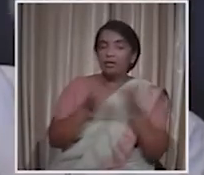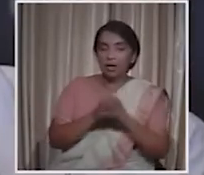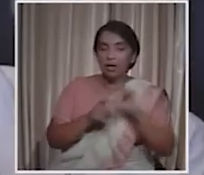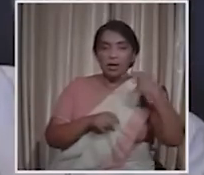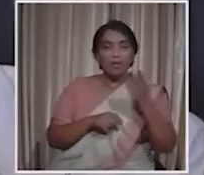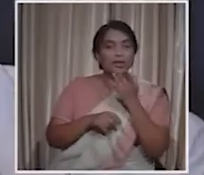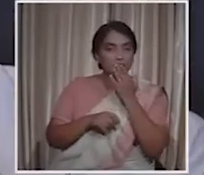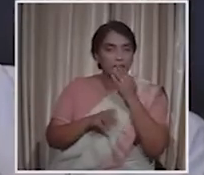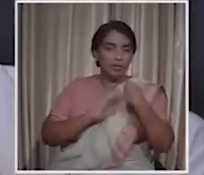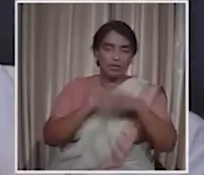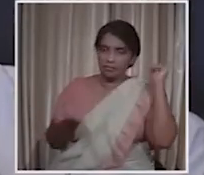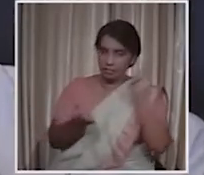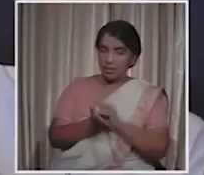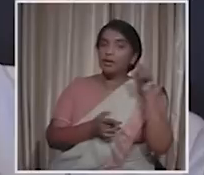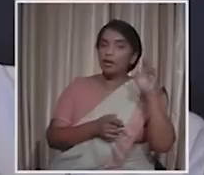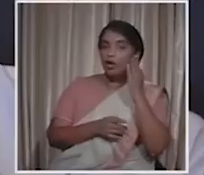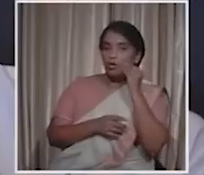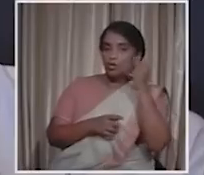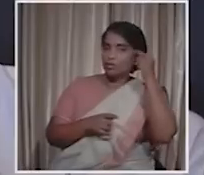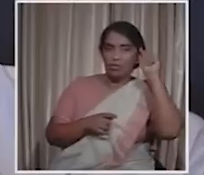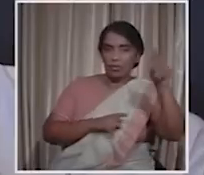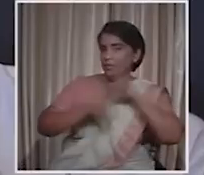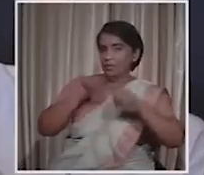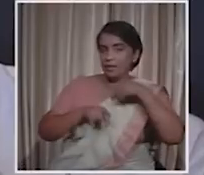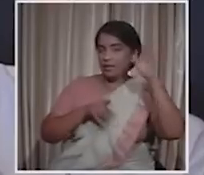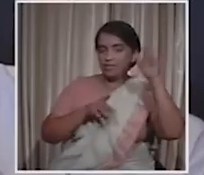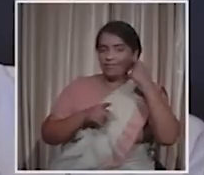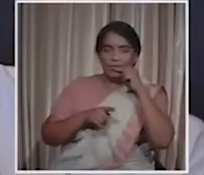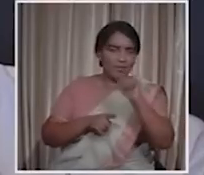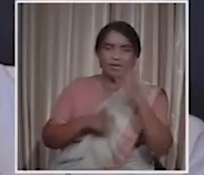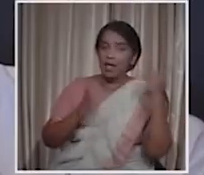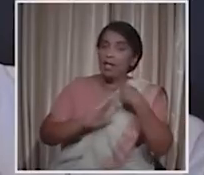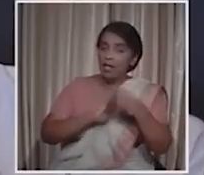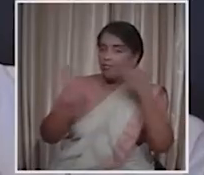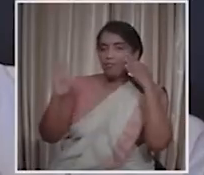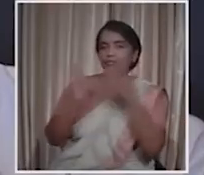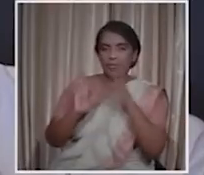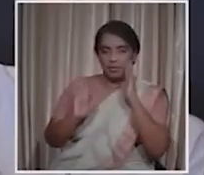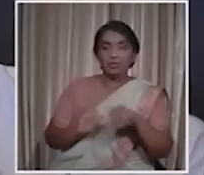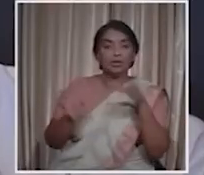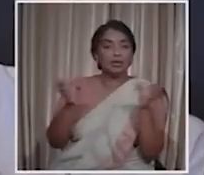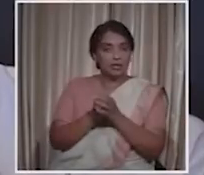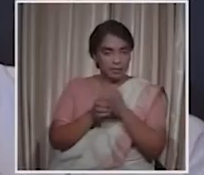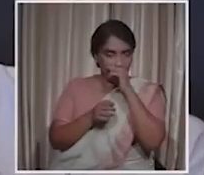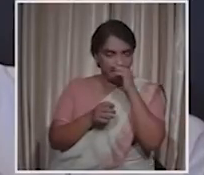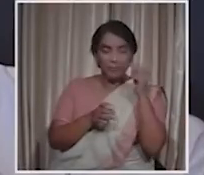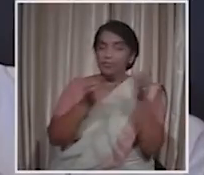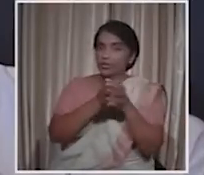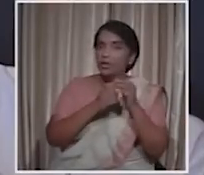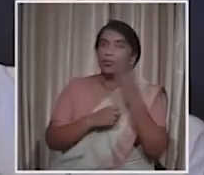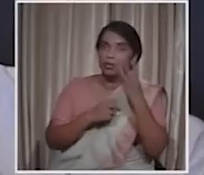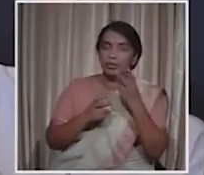ලබන සෞඳා ලංකාවට එනවා. එයා රුසියාව ගැන සාකච්ඡා කරන්නට යන්නේ නැහැ. ලංකාව ගැන විතරයි. මේ කණ්ඩායම් තුනම